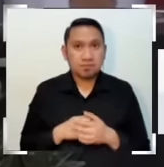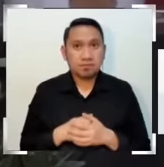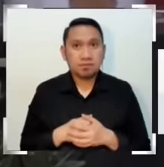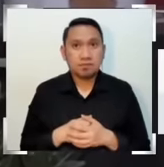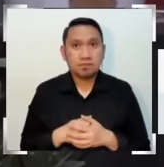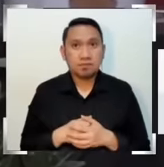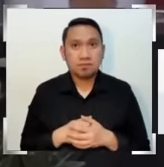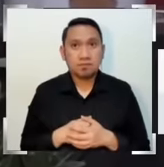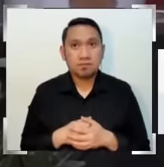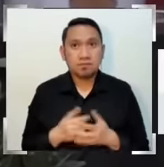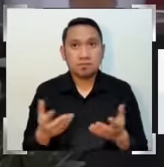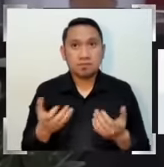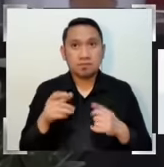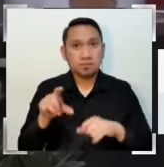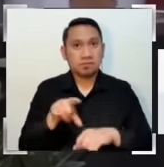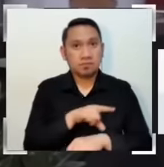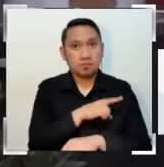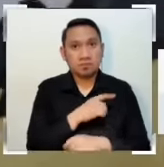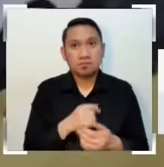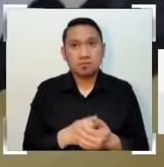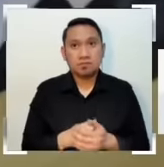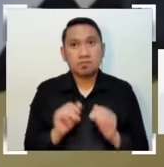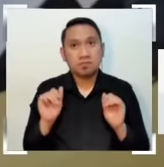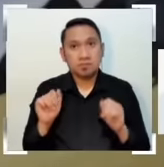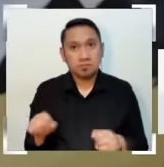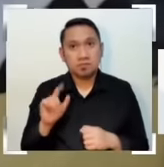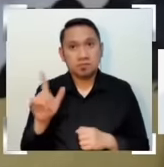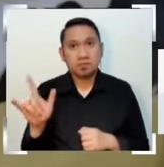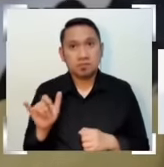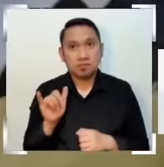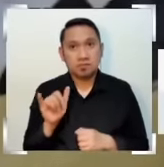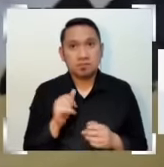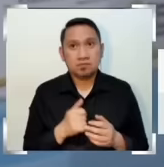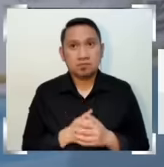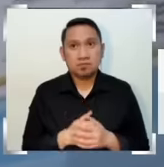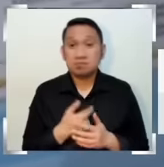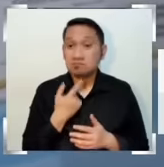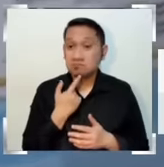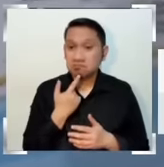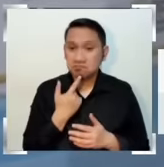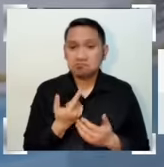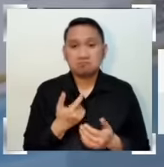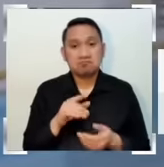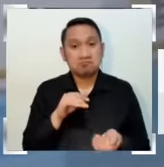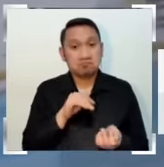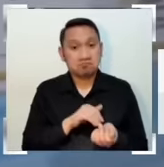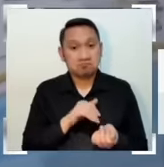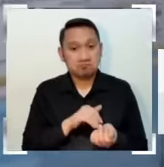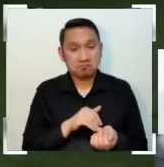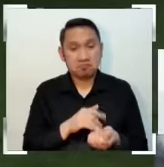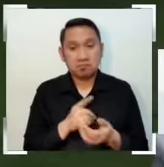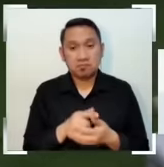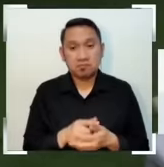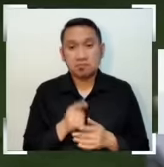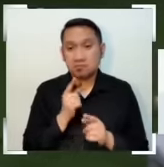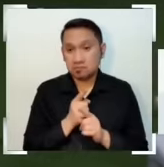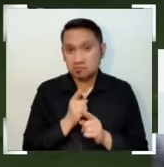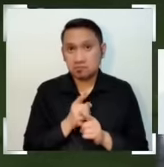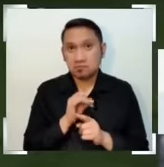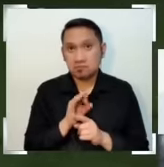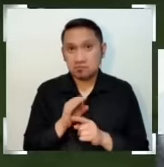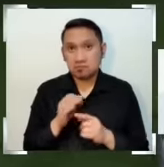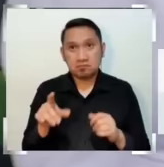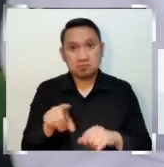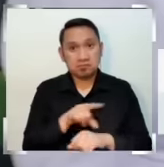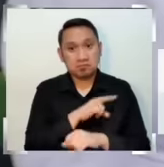namin matagal. Kung pwede nga lang forever. Ayon sa isang veterinarian, nasa right track si Jay kung gustong mapahaba ang buhay